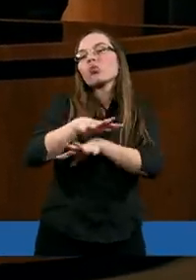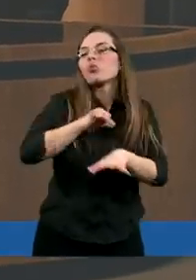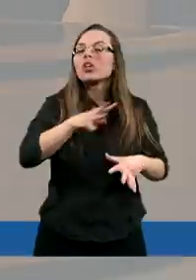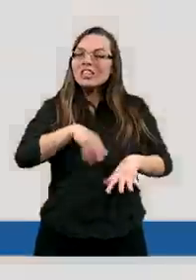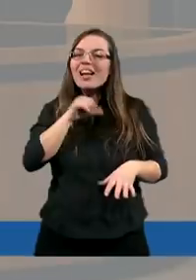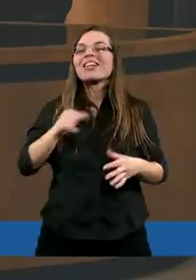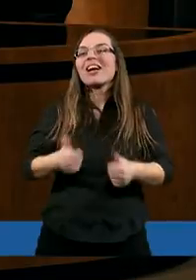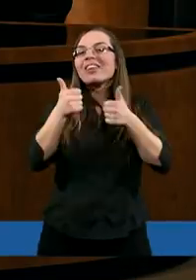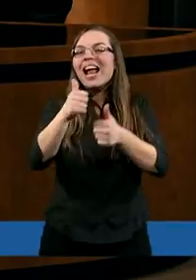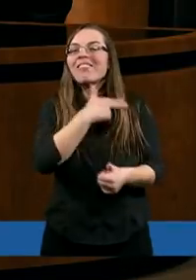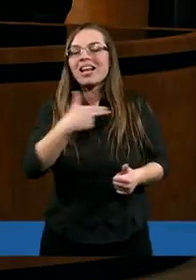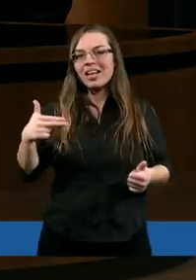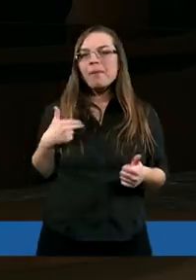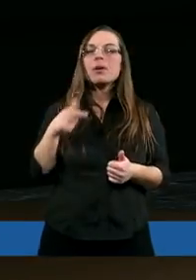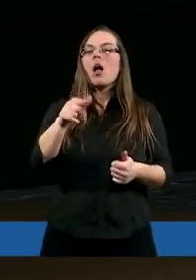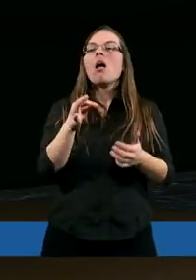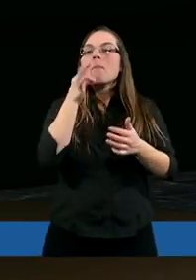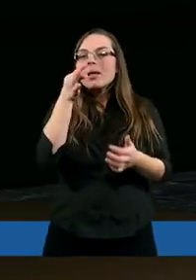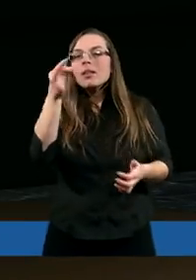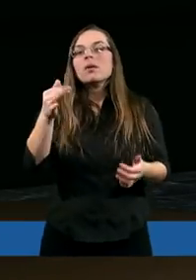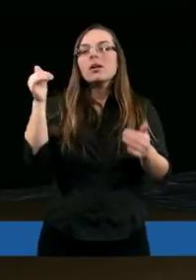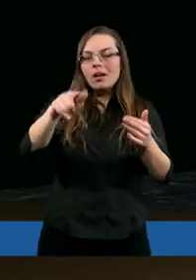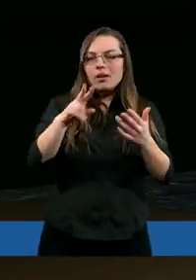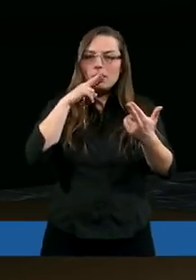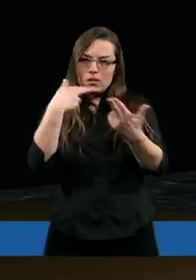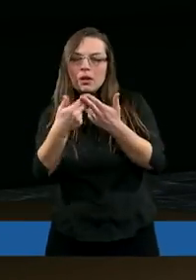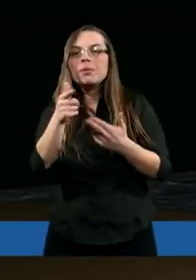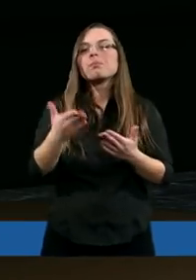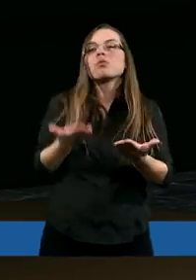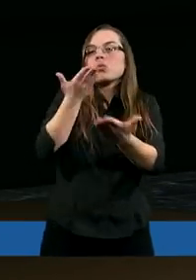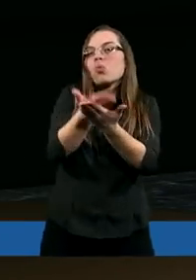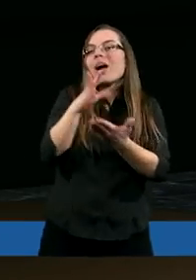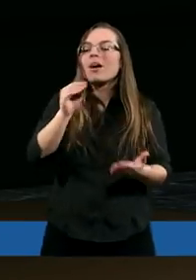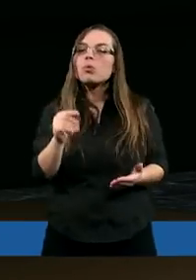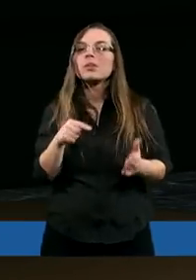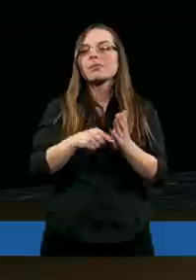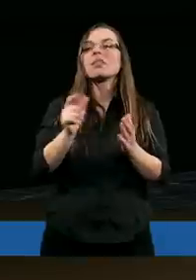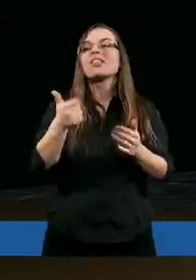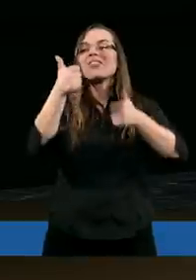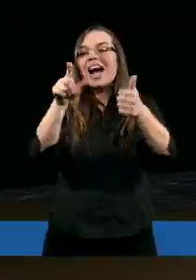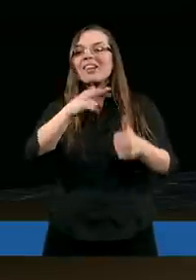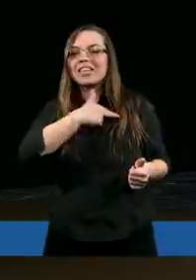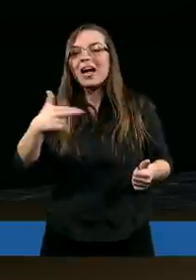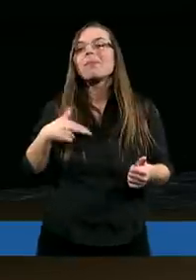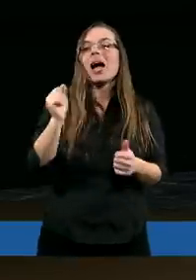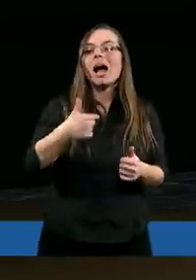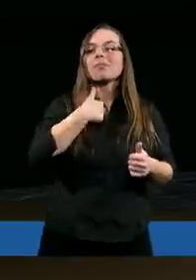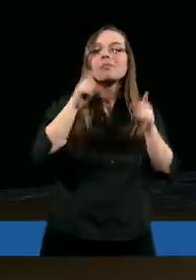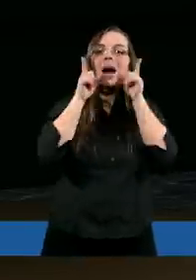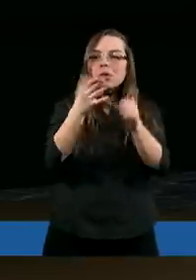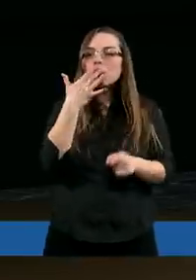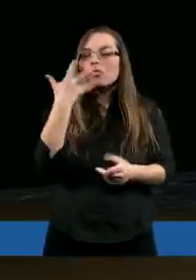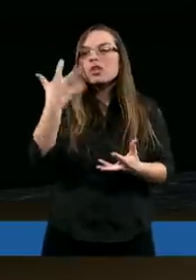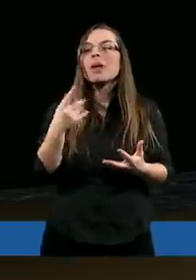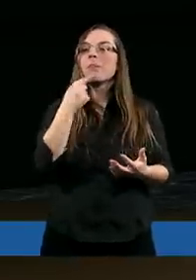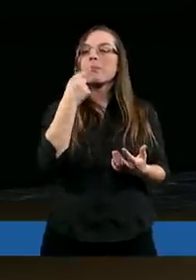nami? Czy trochę tym pytaniem narzucasz odpowiedź, bo sugerujesz, wstawia się za nami, tak. A ja, prawdę mówiąc, chciałam